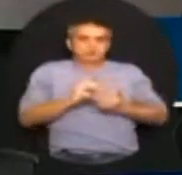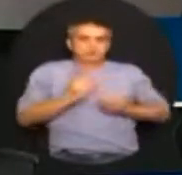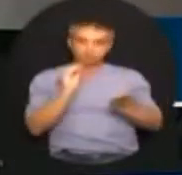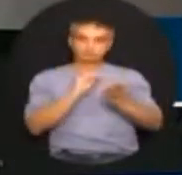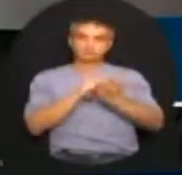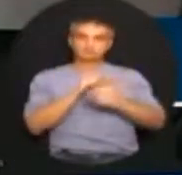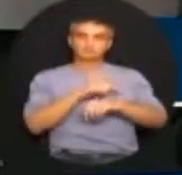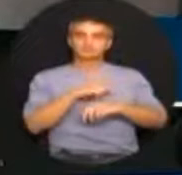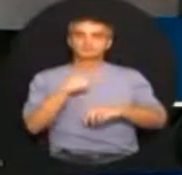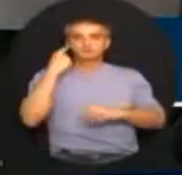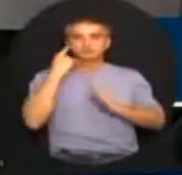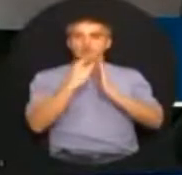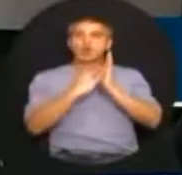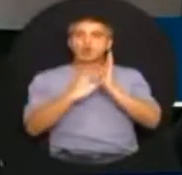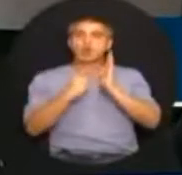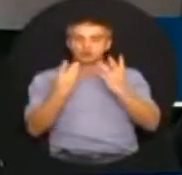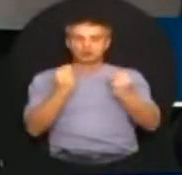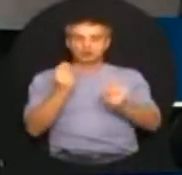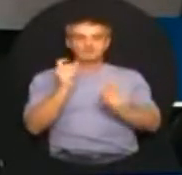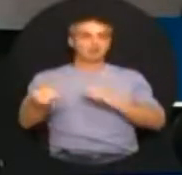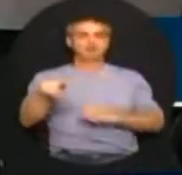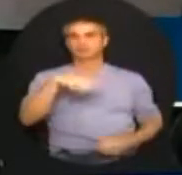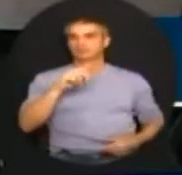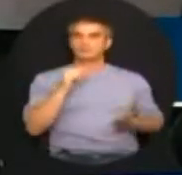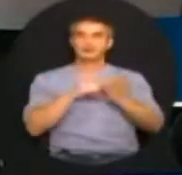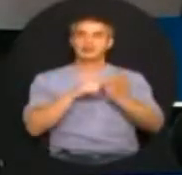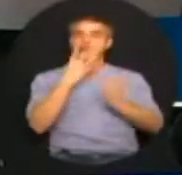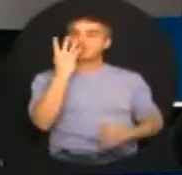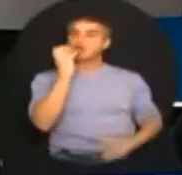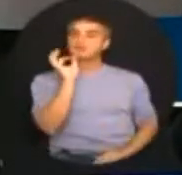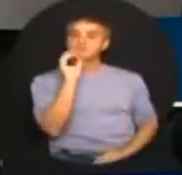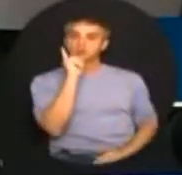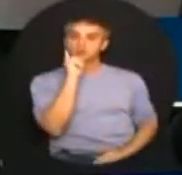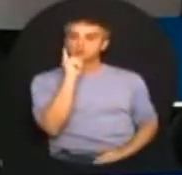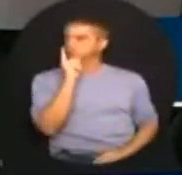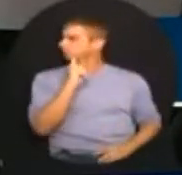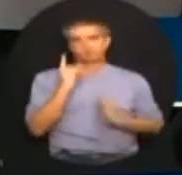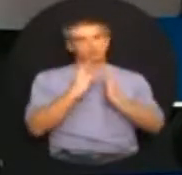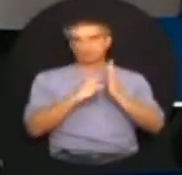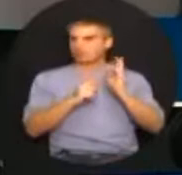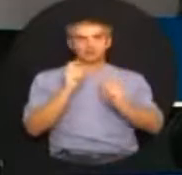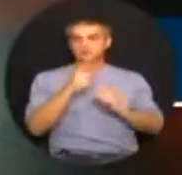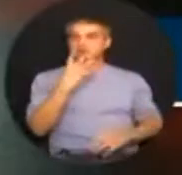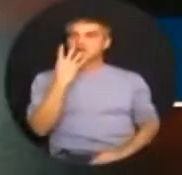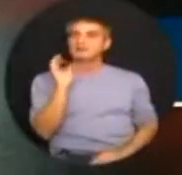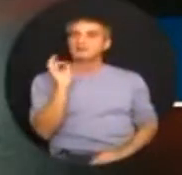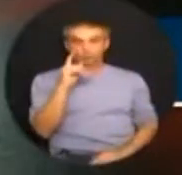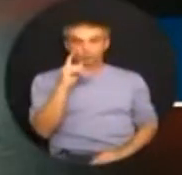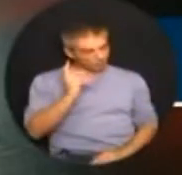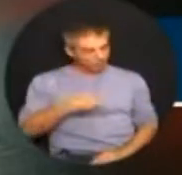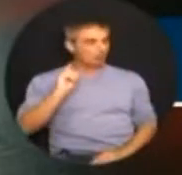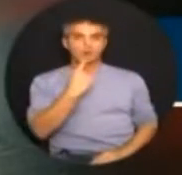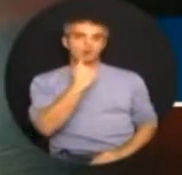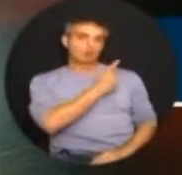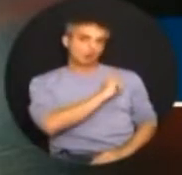מקובל. נהדר. אני חושבת שהחוק הזה הוא חוק טוב לאזרחים. כי 40% מה... החוק הזה לא חל על אזרחים. 40% הוא חל על כולם. לא, הוא לא